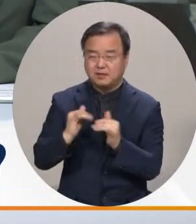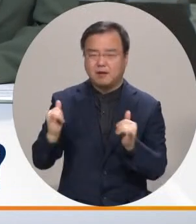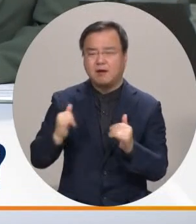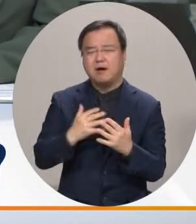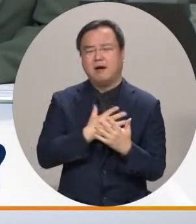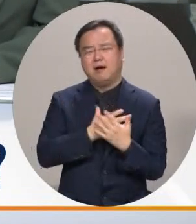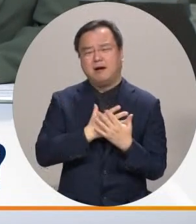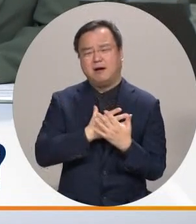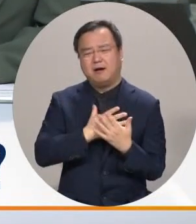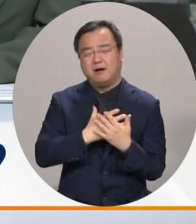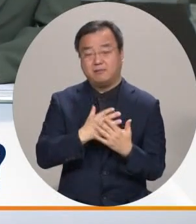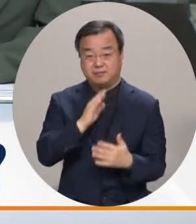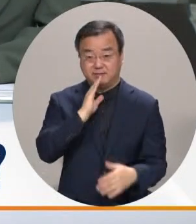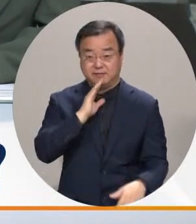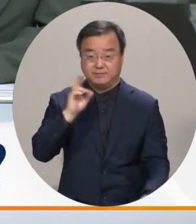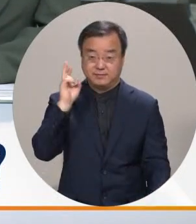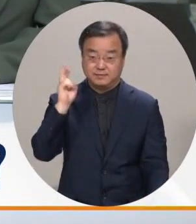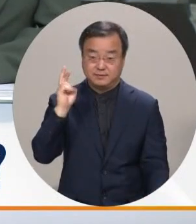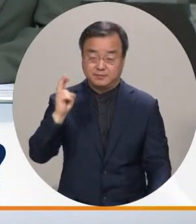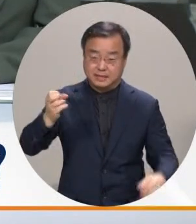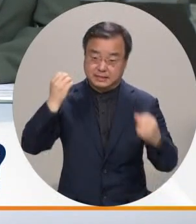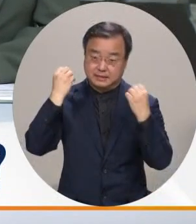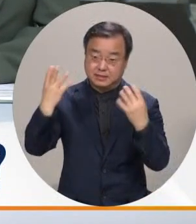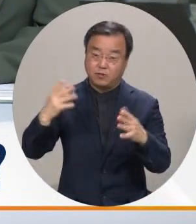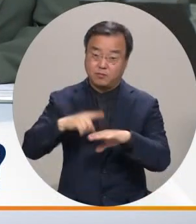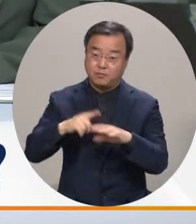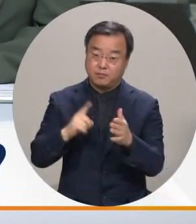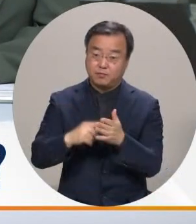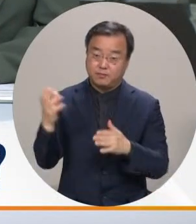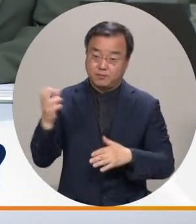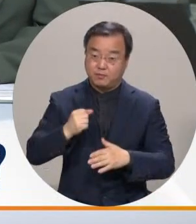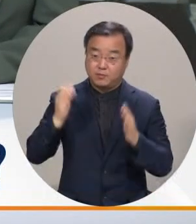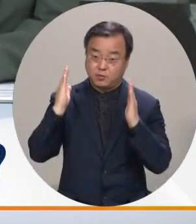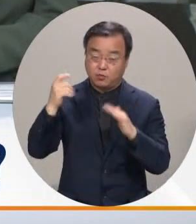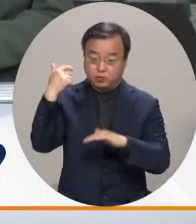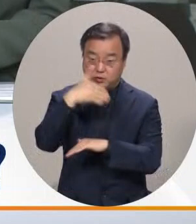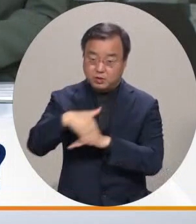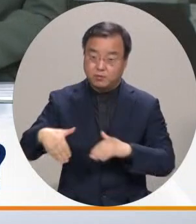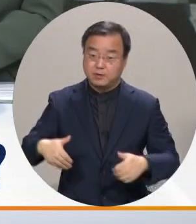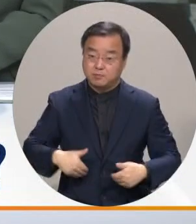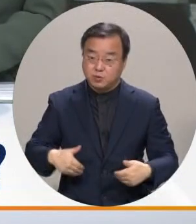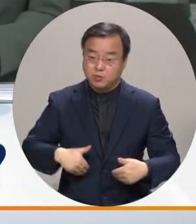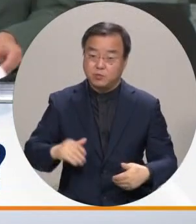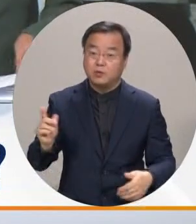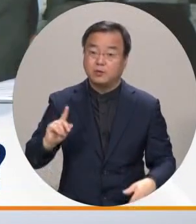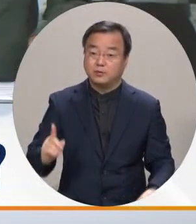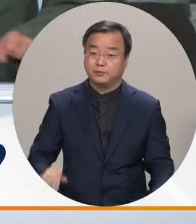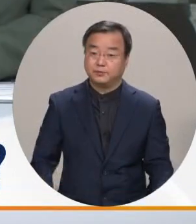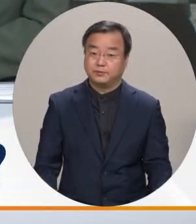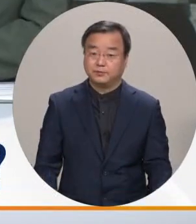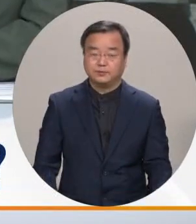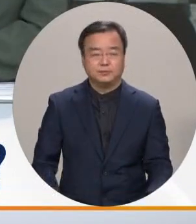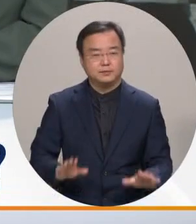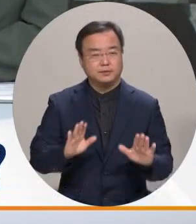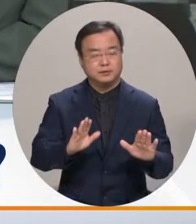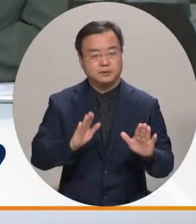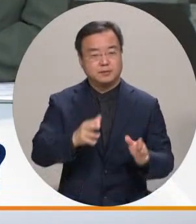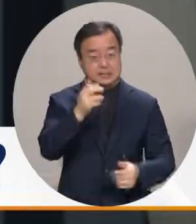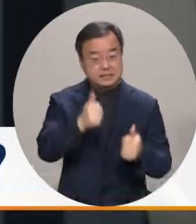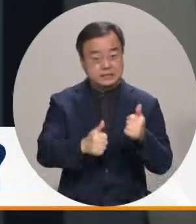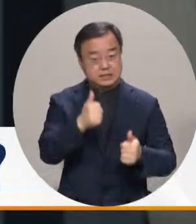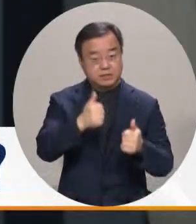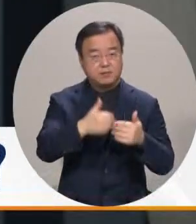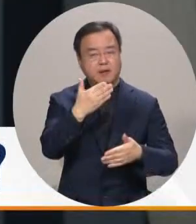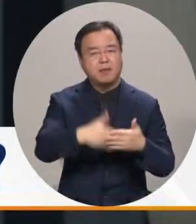떨리기도 할 것 같은데 새로운 마음으로 공부 계획부터 세워야겠어요 좋겠습니까네 지금 한 9개월 정도 남아